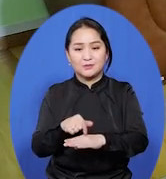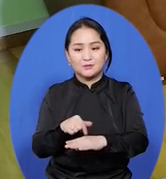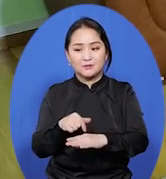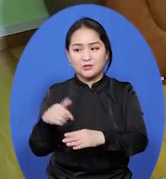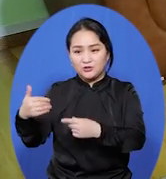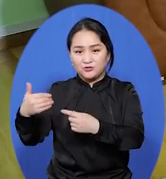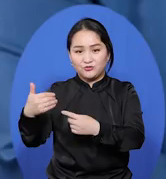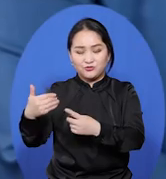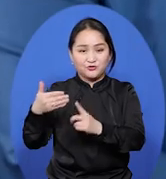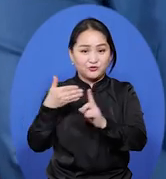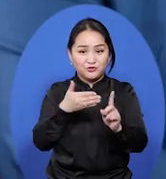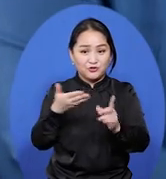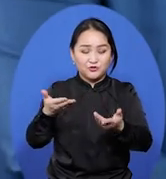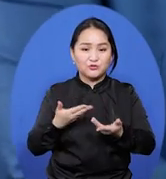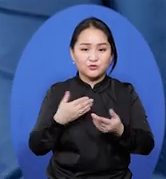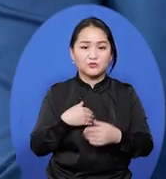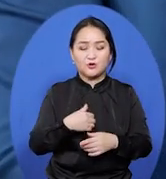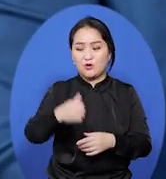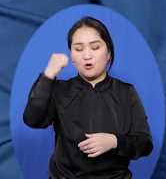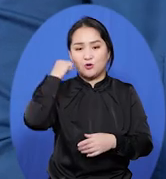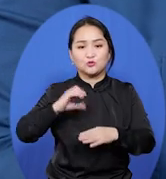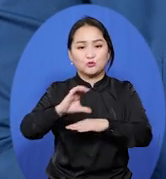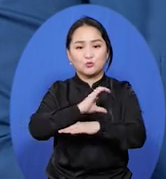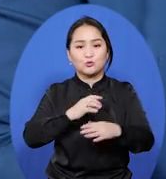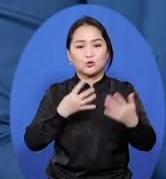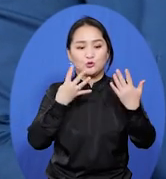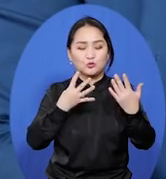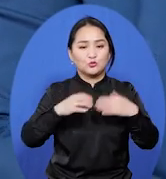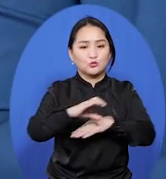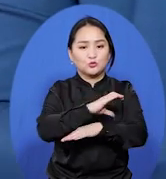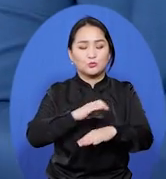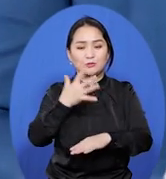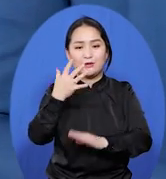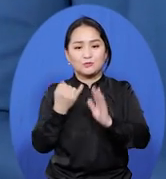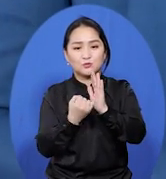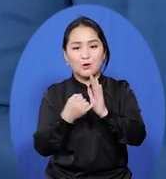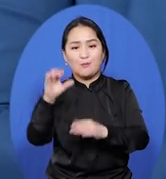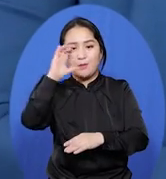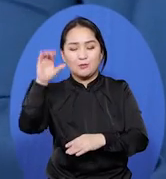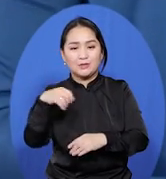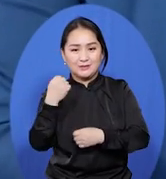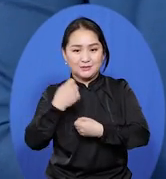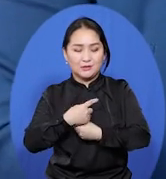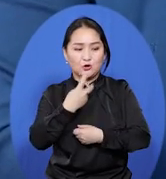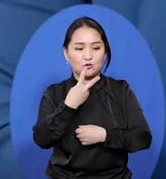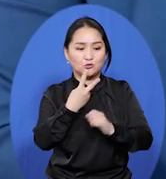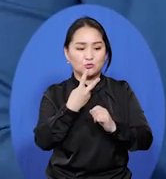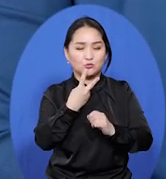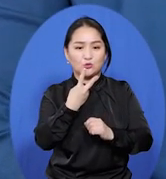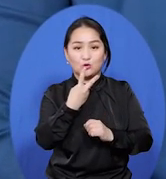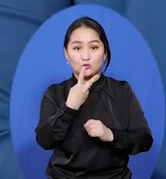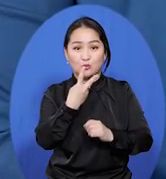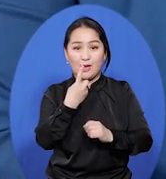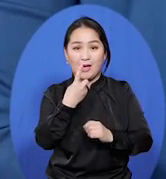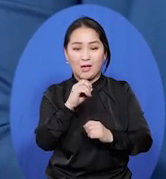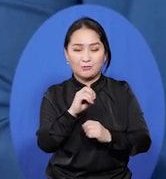ч бас чиглэл ирсэн. Хойтлын ер нь сумдуучин тарайлантай. За 9 сум 56 аж ахуйныг жишээ захиалгамд ирсэн. Тэн дээр 210 гаруй хүнсний эрхийн